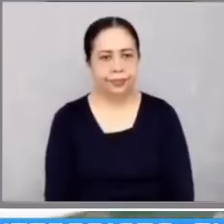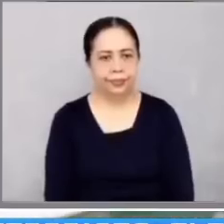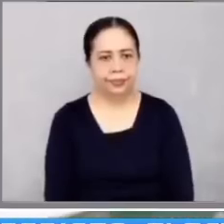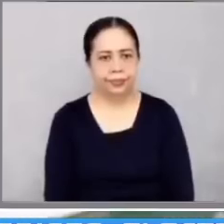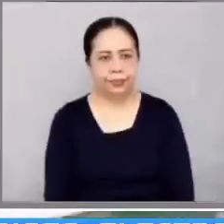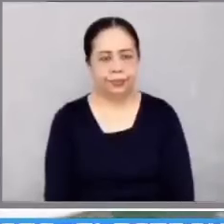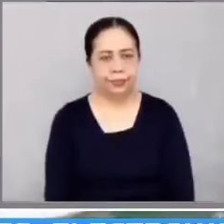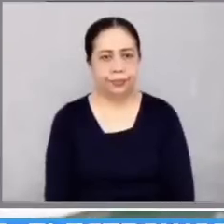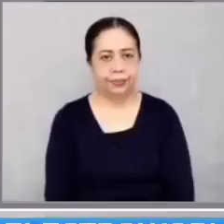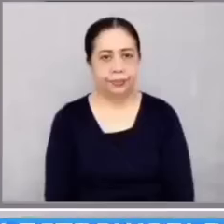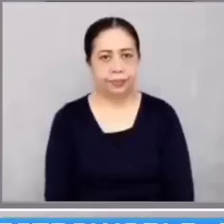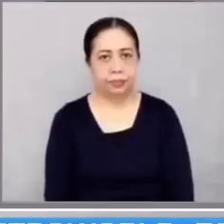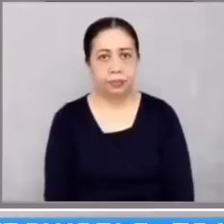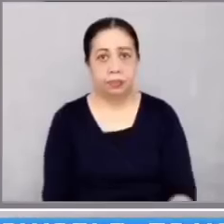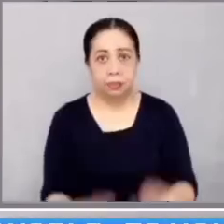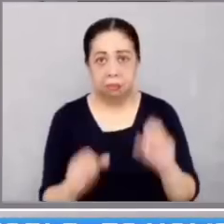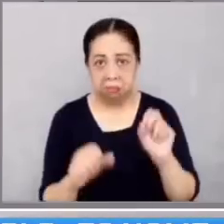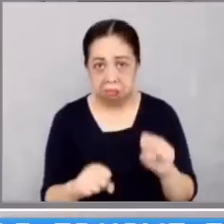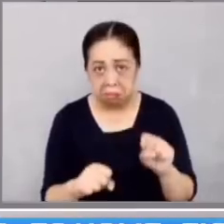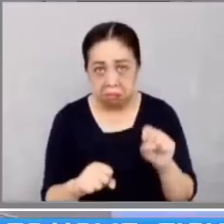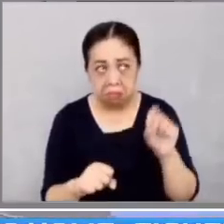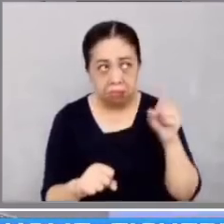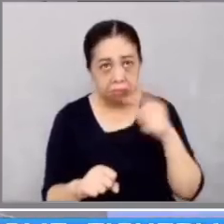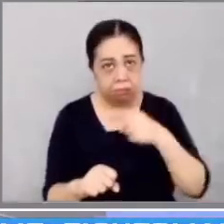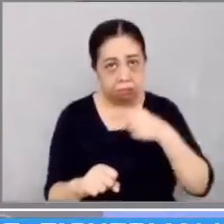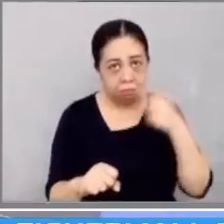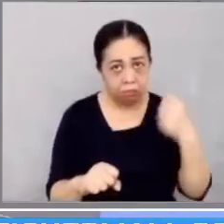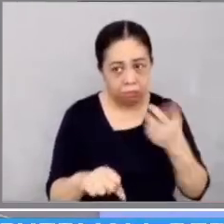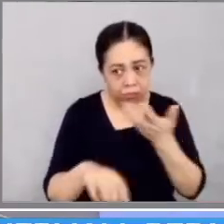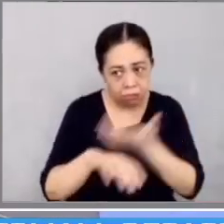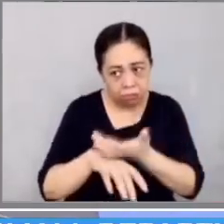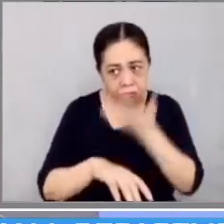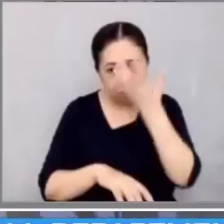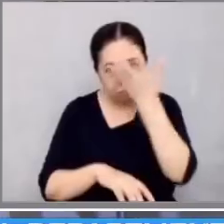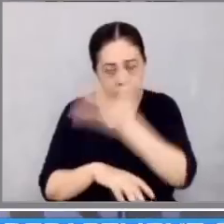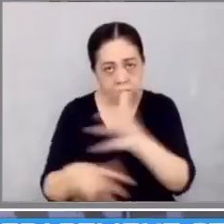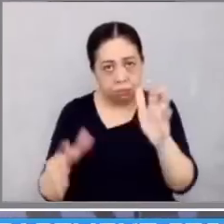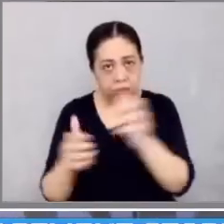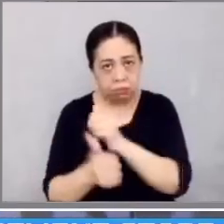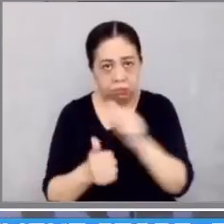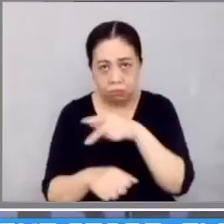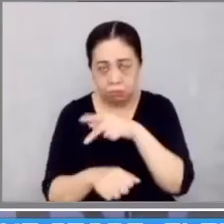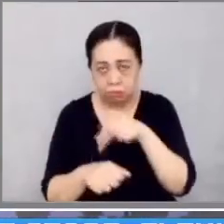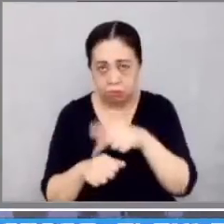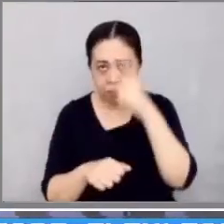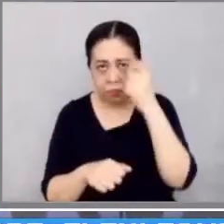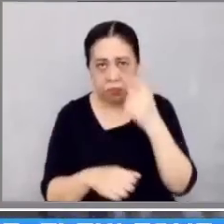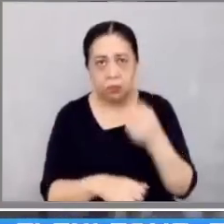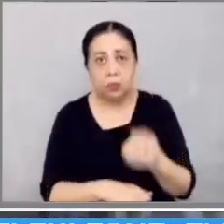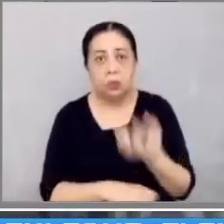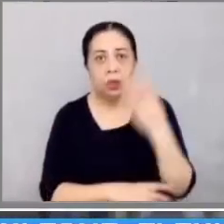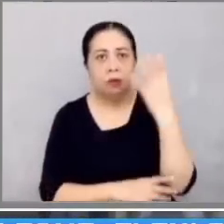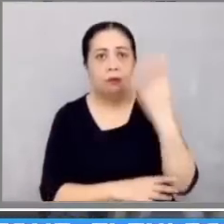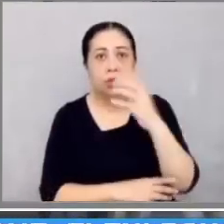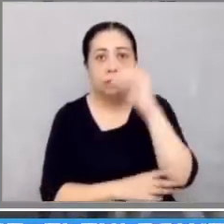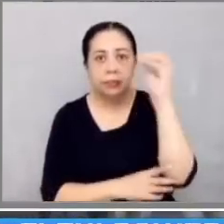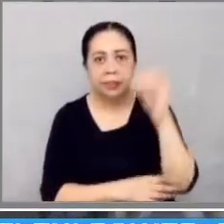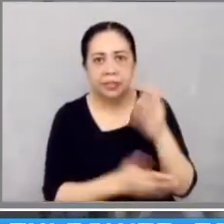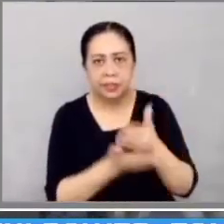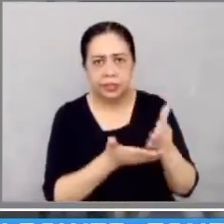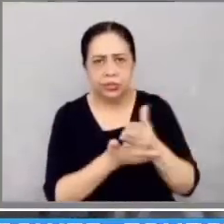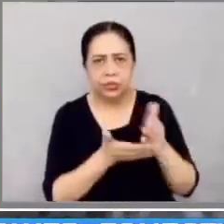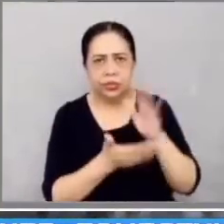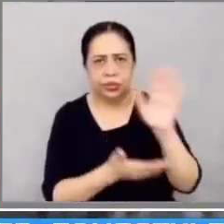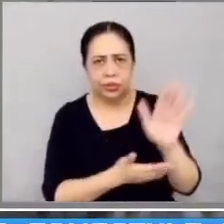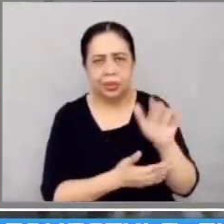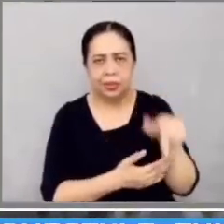Kaya nga bang masabotahe ng China ang supply ng kuryente ng Pilipinas dahil sa 40% share ng State Grid Corporation